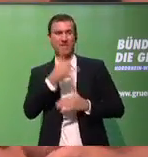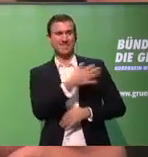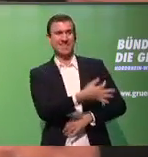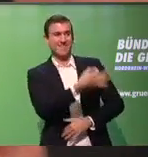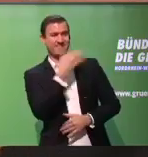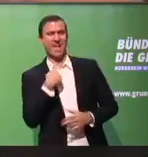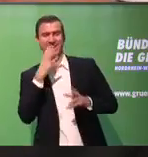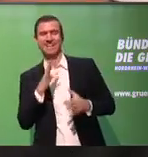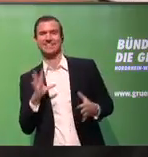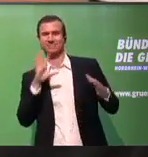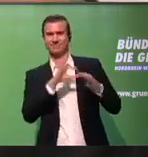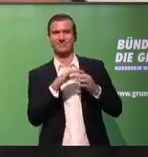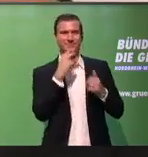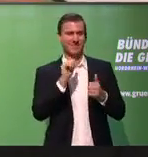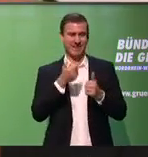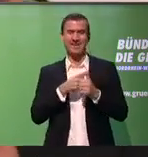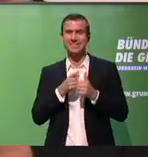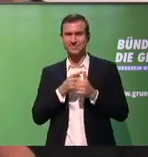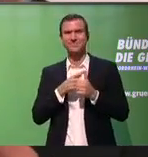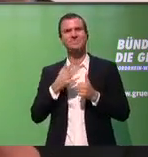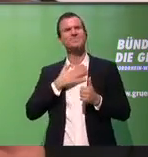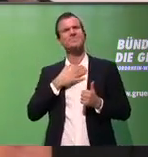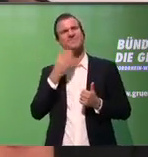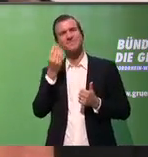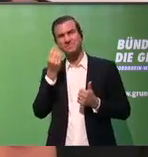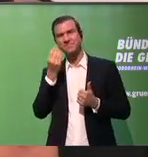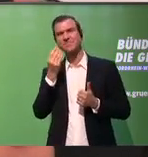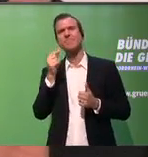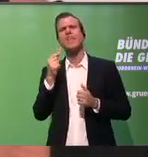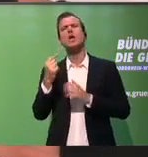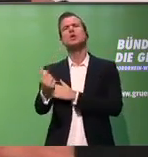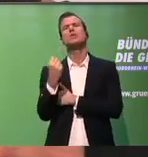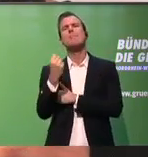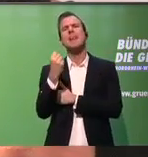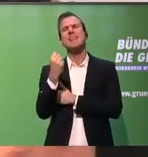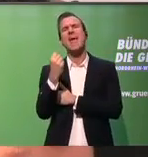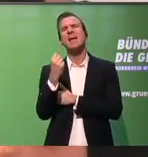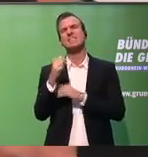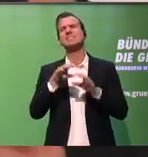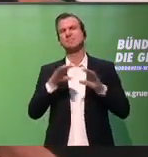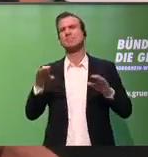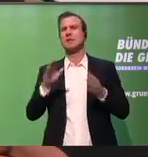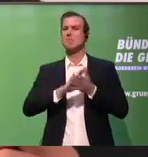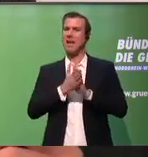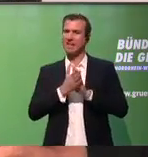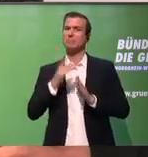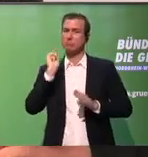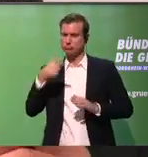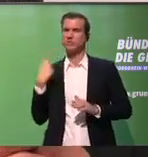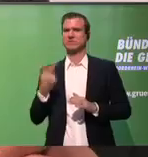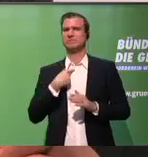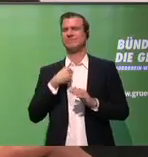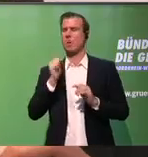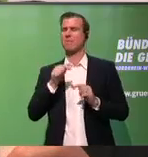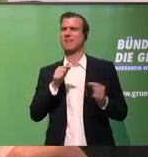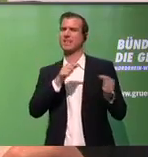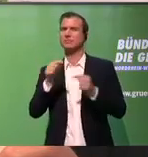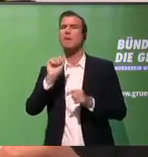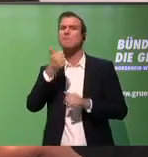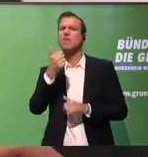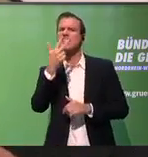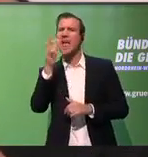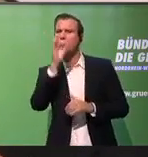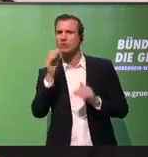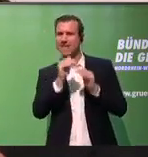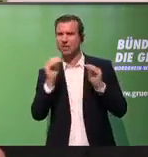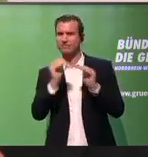Frage. Erstens, ich glaube, dass wir den Stabilitätspakt wieder diskutieren müssen und vor allen Dingen die 3%-Schwelle.